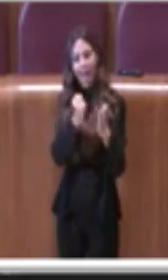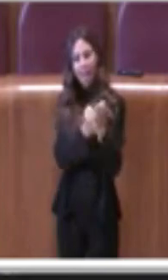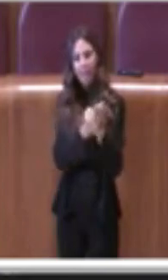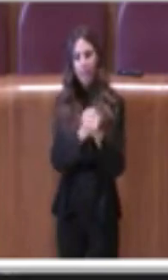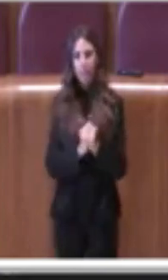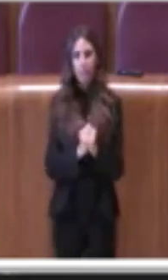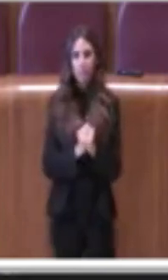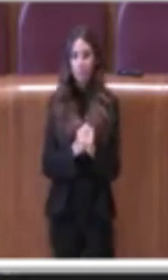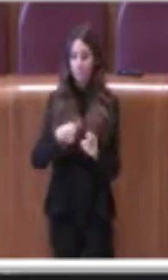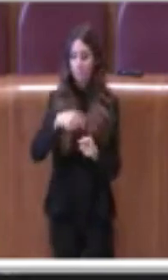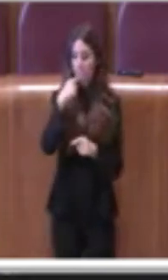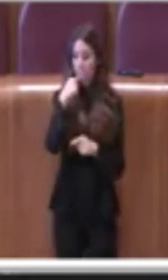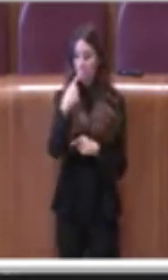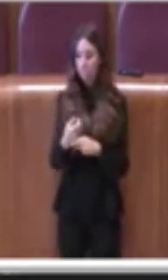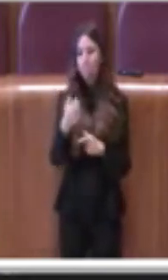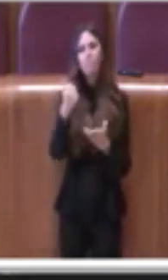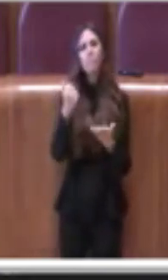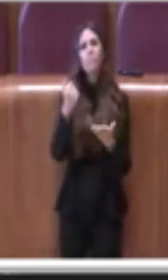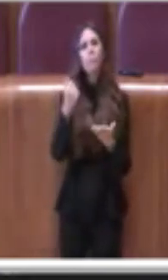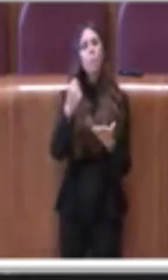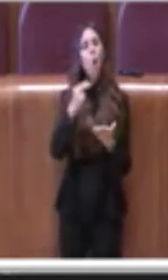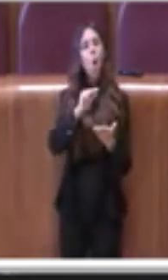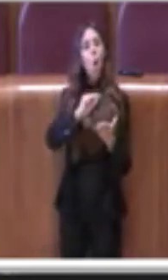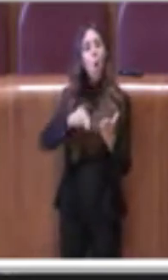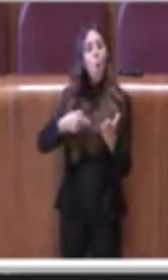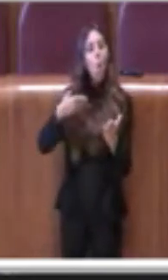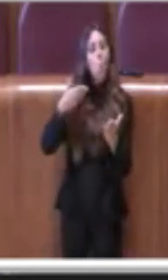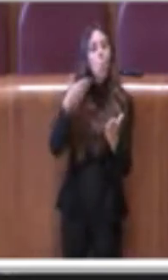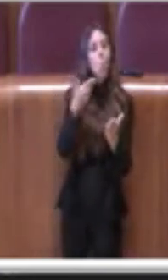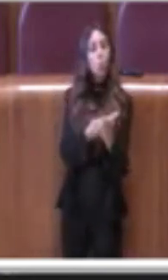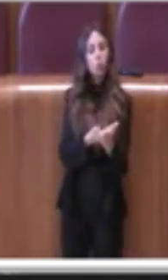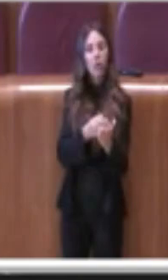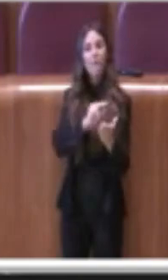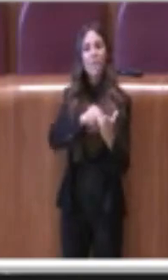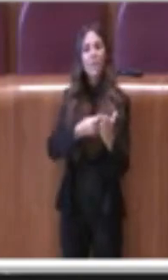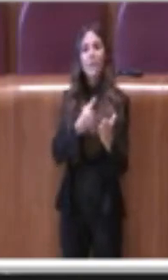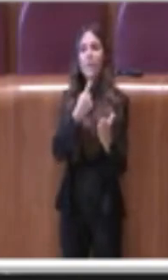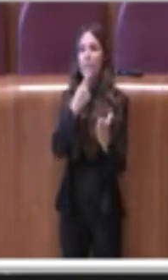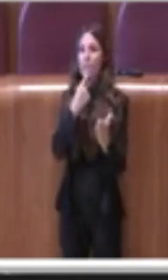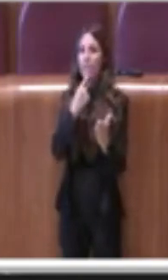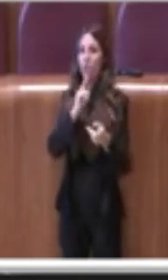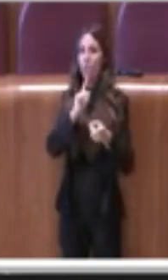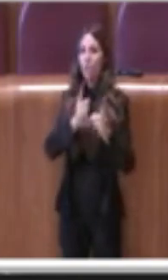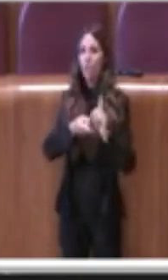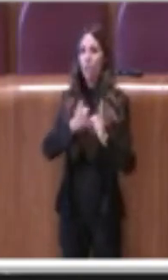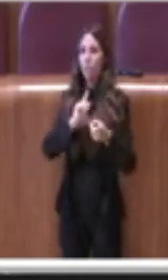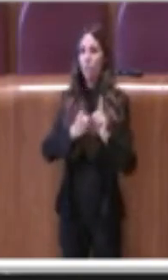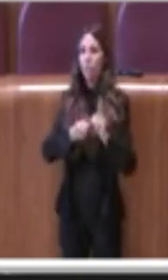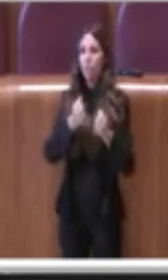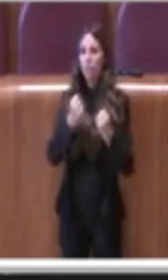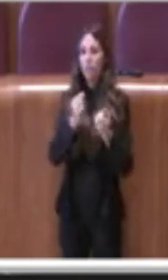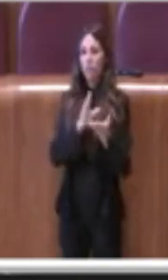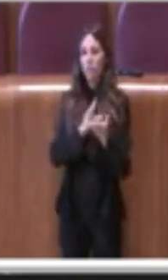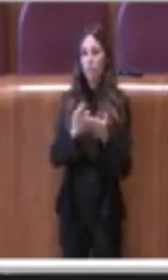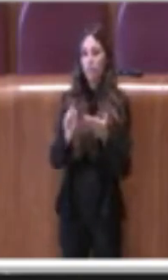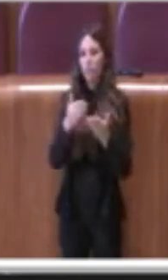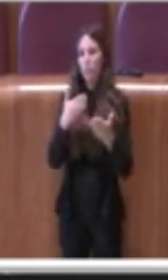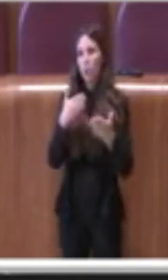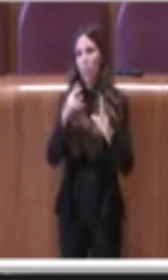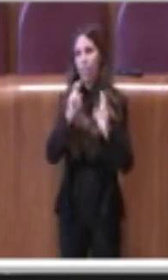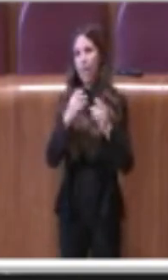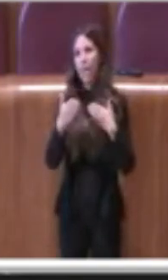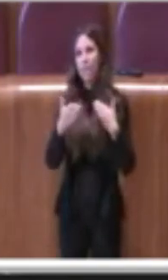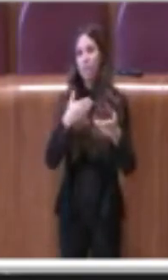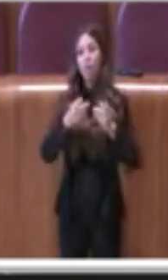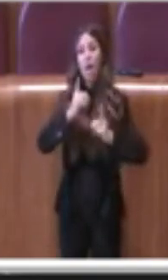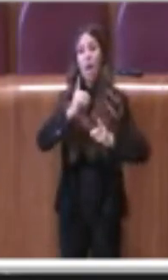questa mozione a firma di tutte le forze politiche l'anno scorso sulla dichiarazione dell'emergenza climatica globale,